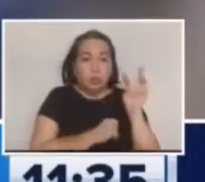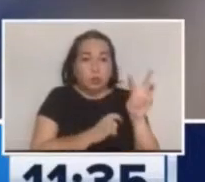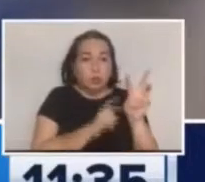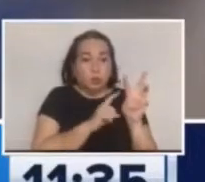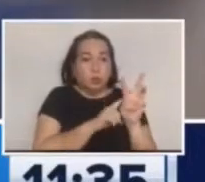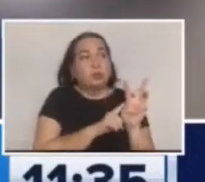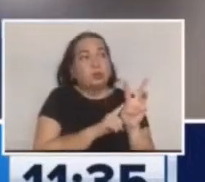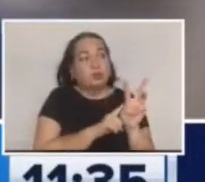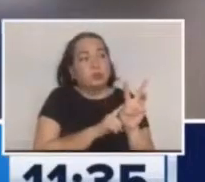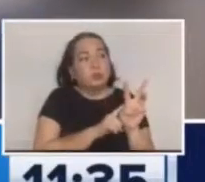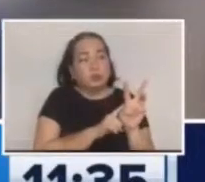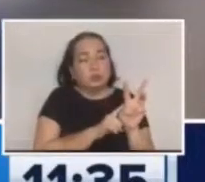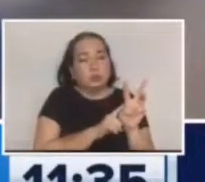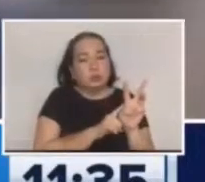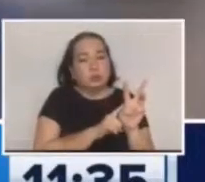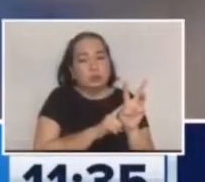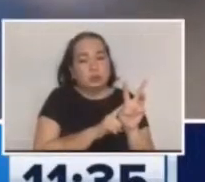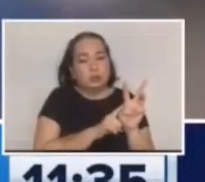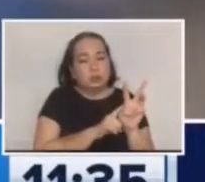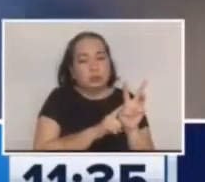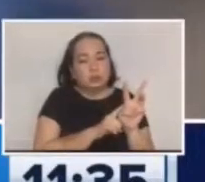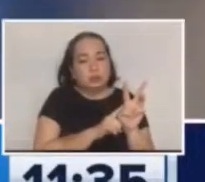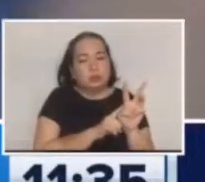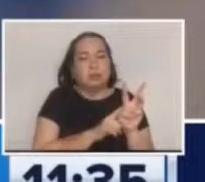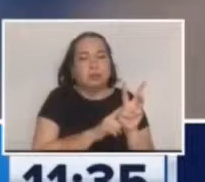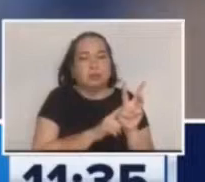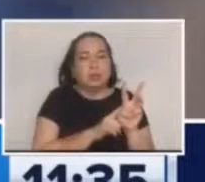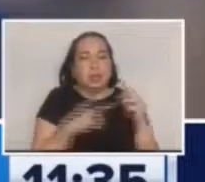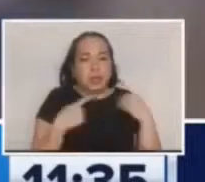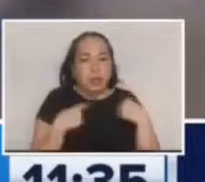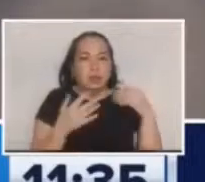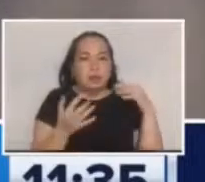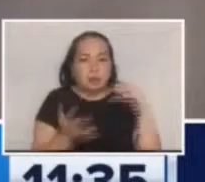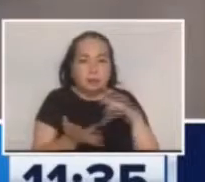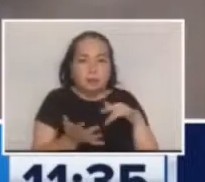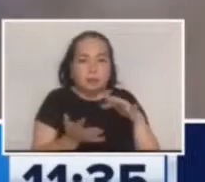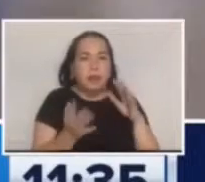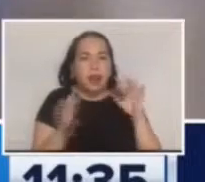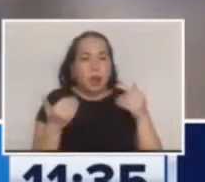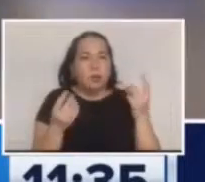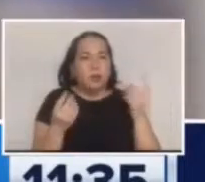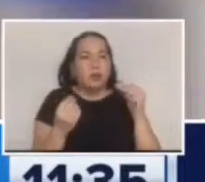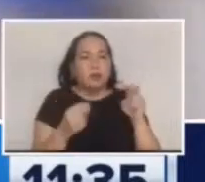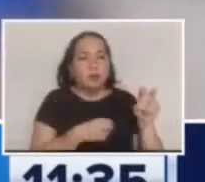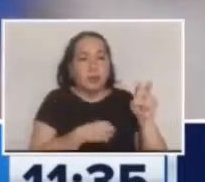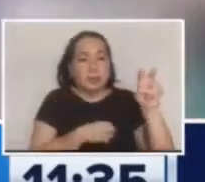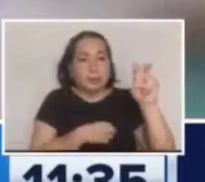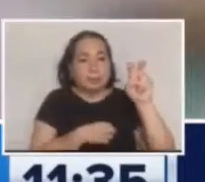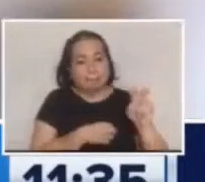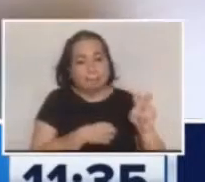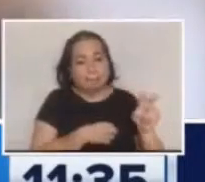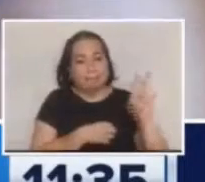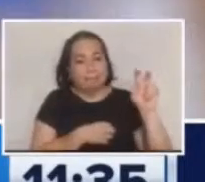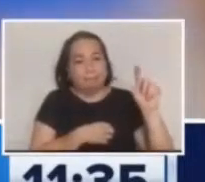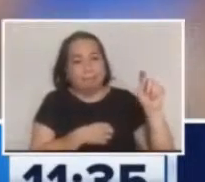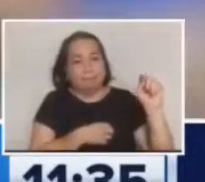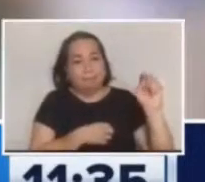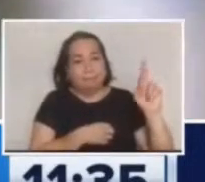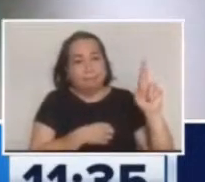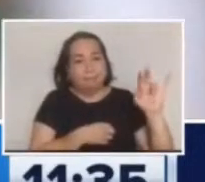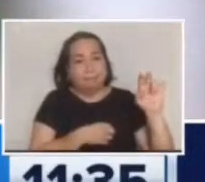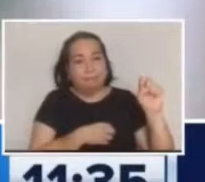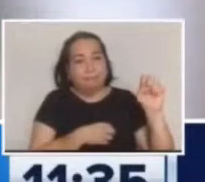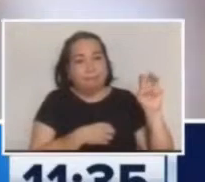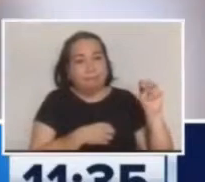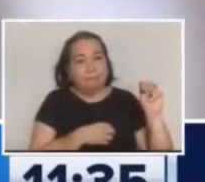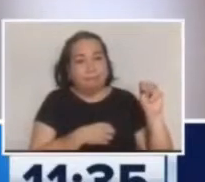opening up many sectors. Pati nga ho yung senior citizens namin sila ng 3 round. Tuesdays,